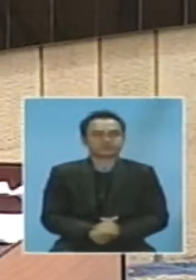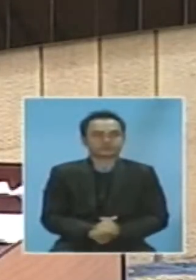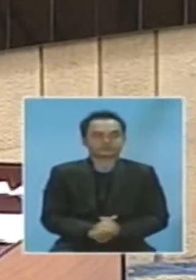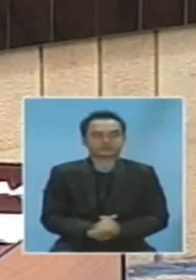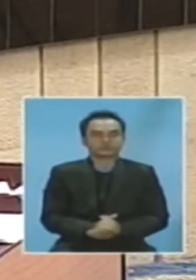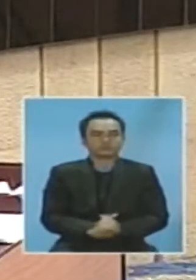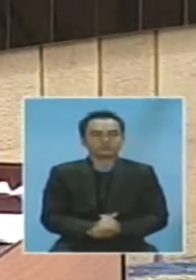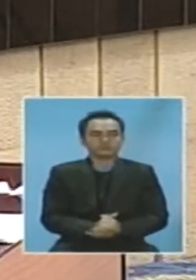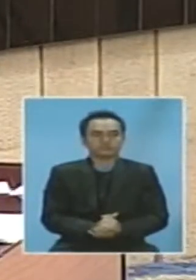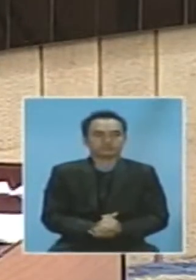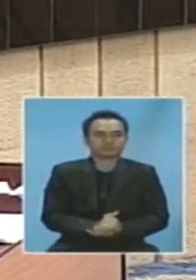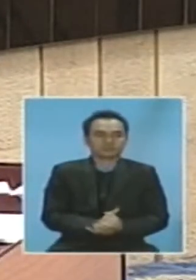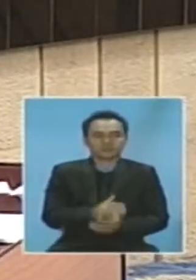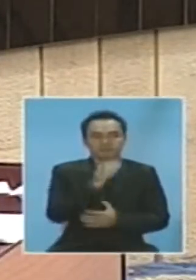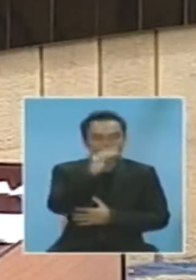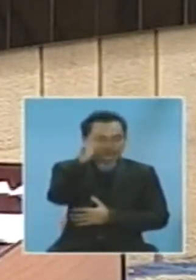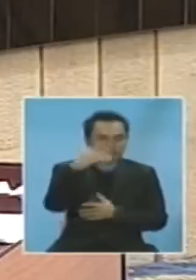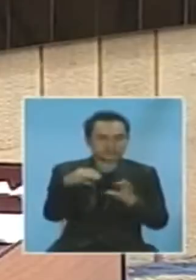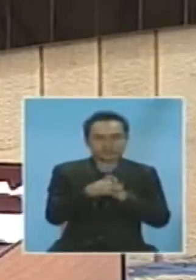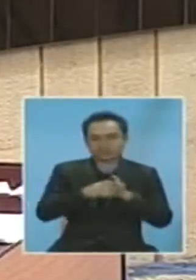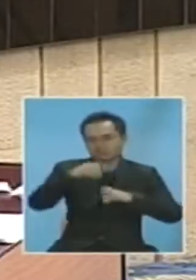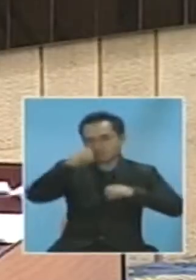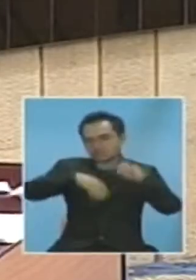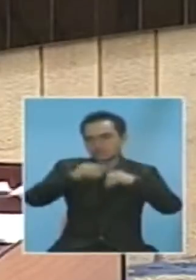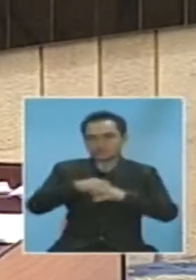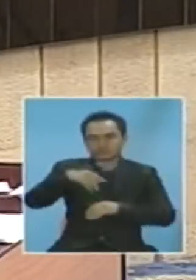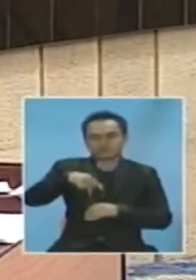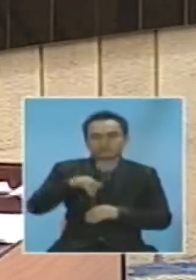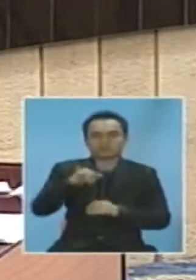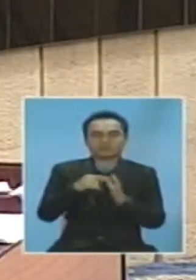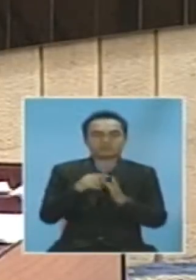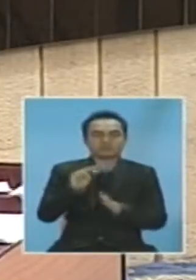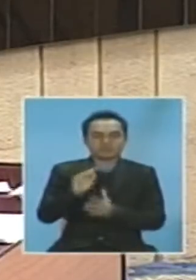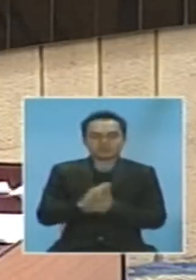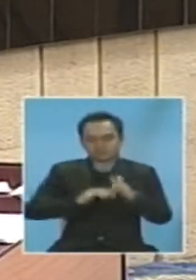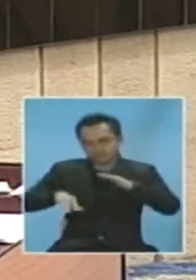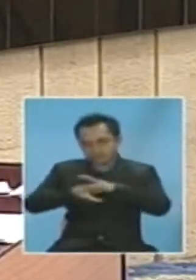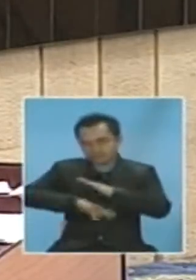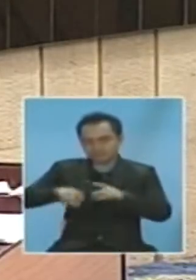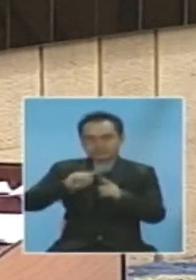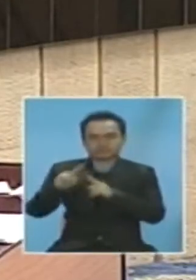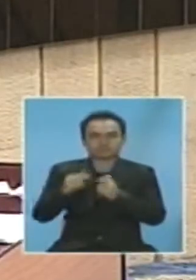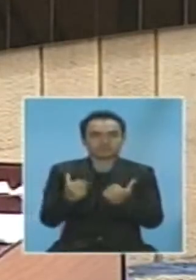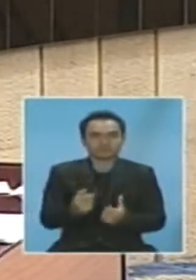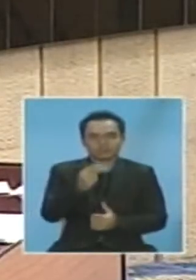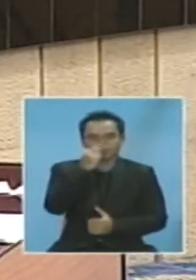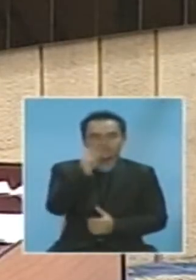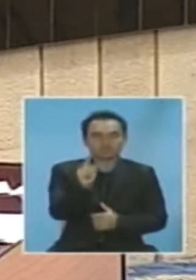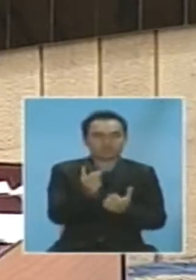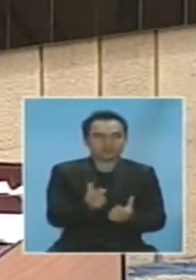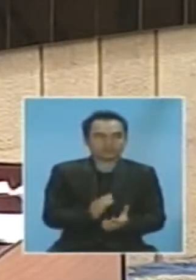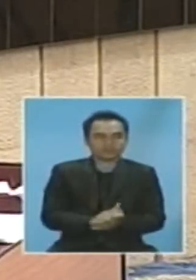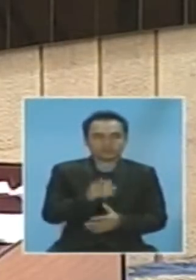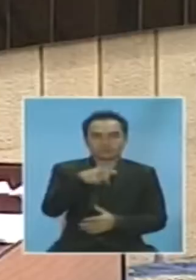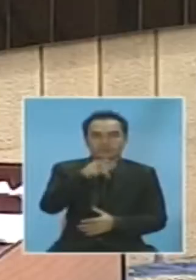5. การตัดพยานของฝ่ายผู้ถูกกล่าวหาค่ะในเรื่องของการตัดพยานนะคะการที่ปปช.